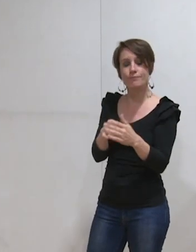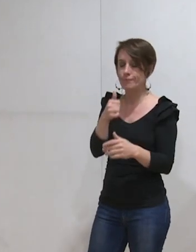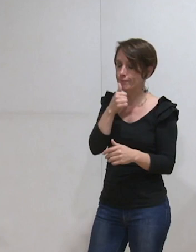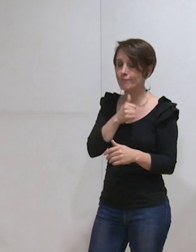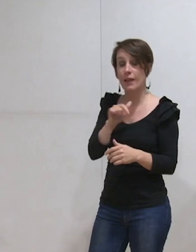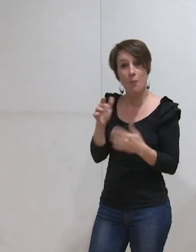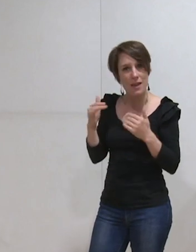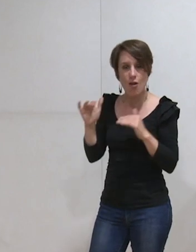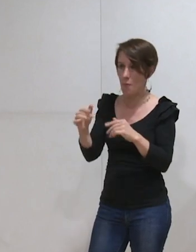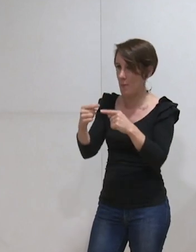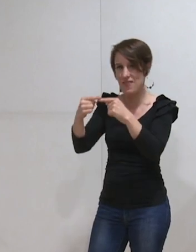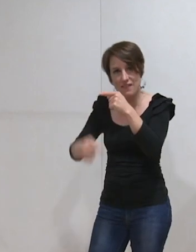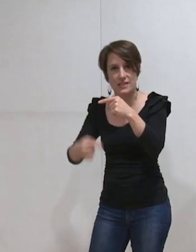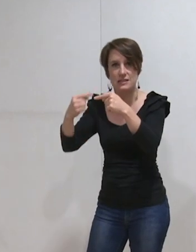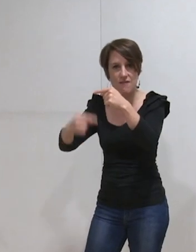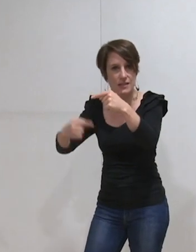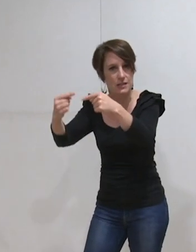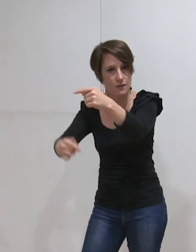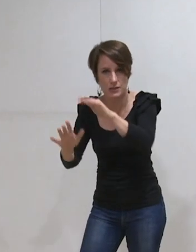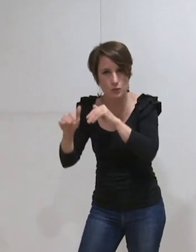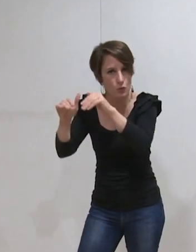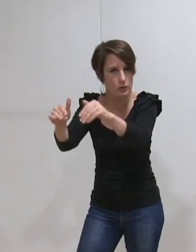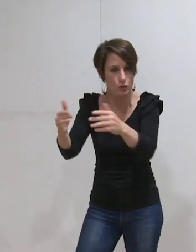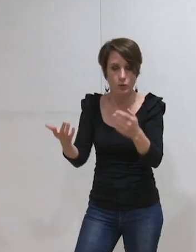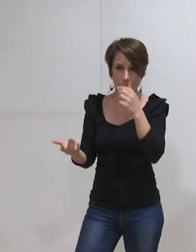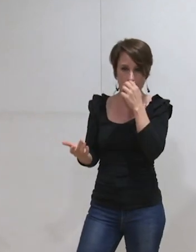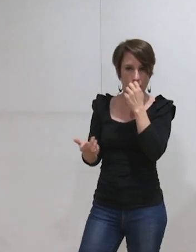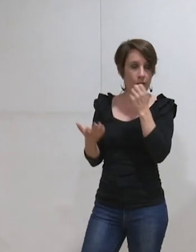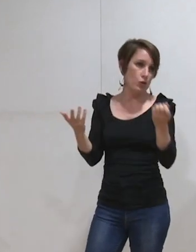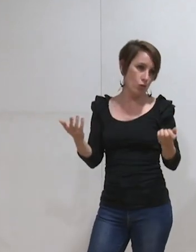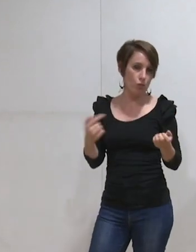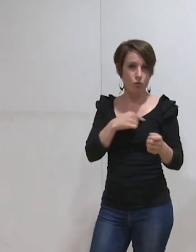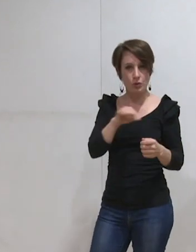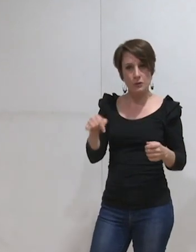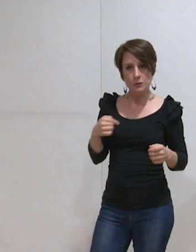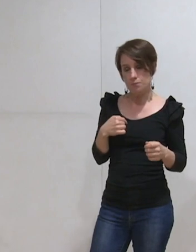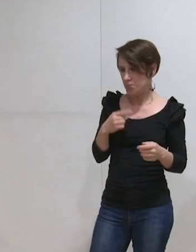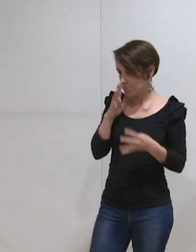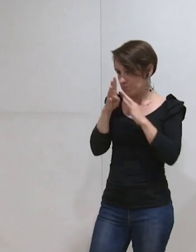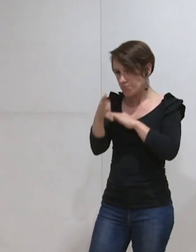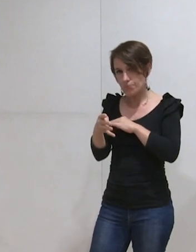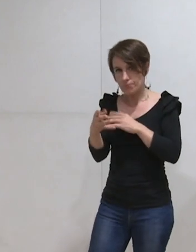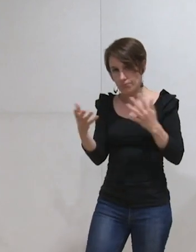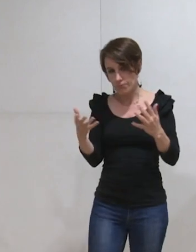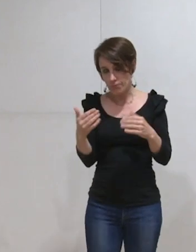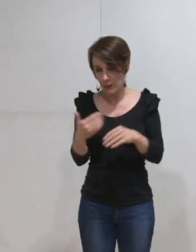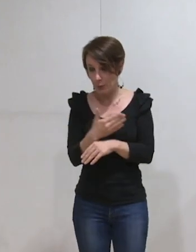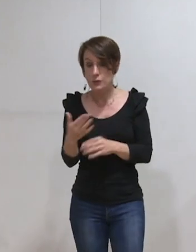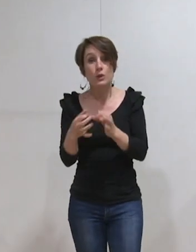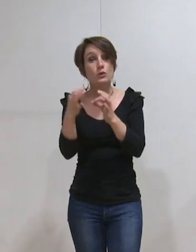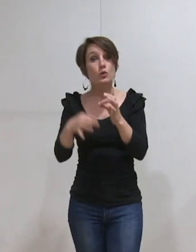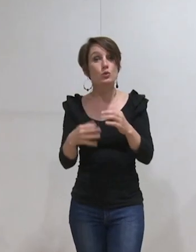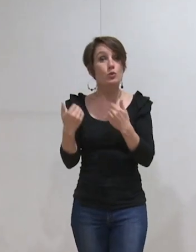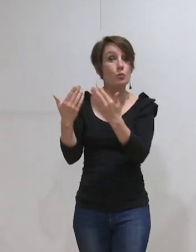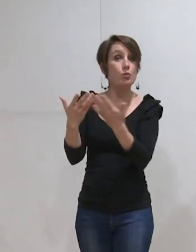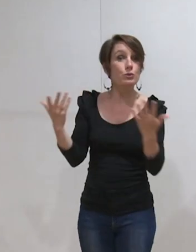en déficit et sa pérennité n'est pas assurée à court terme je pense que nous pouvons nous rassembler sur ce qu'en est-il des solutions